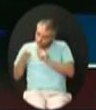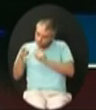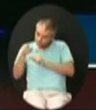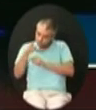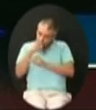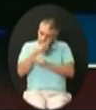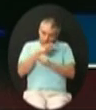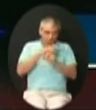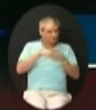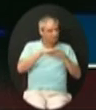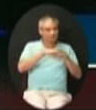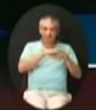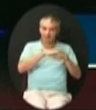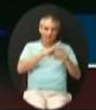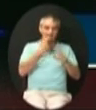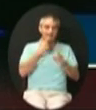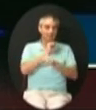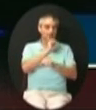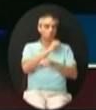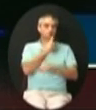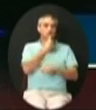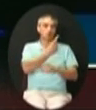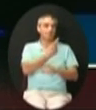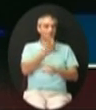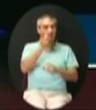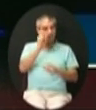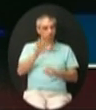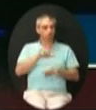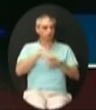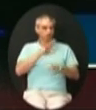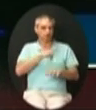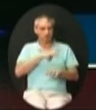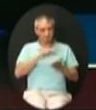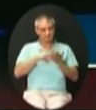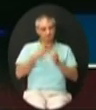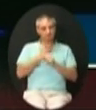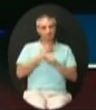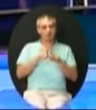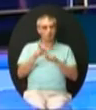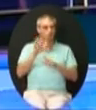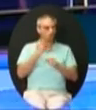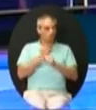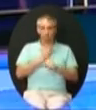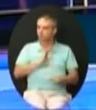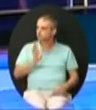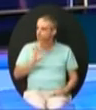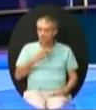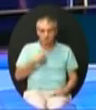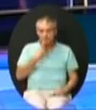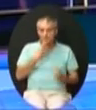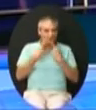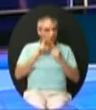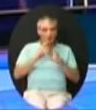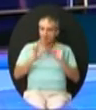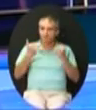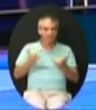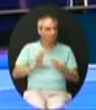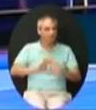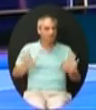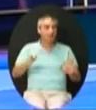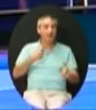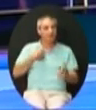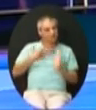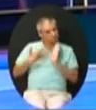לשמירי שניות. סליחה, לא, היה טיעון שאמר, האיש חש בסכנה, ולכן פעל כפי שהוא פעל. זה לא אני טוען שהדיון הזה לא מתחיל. כשאני